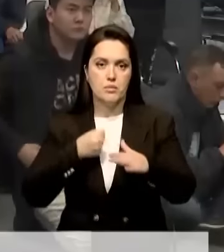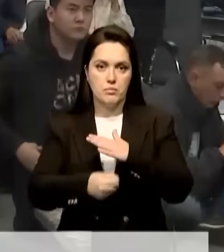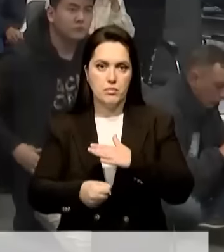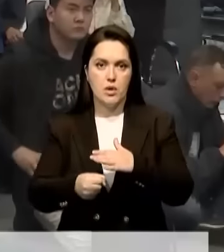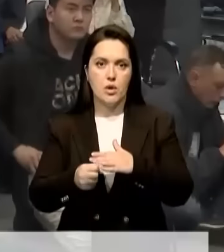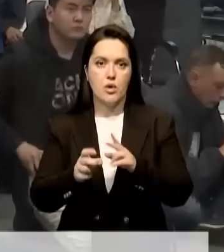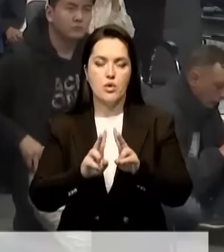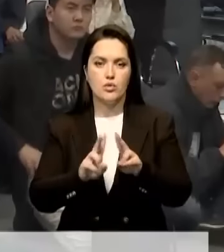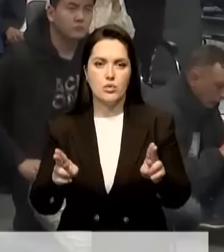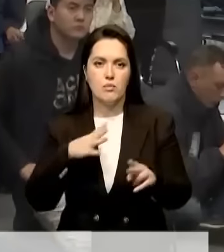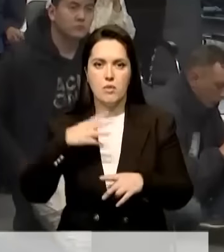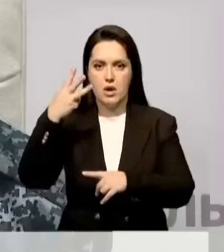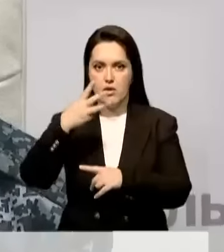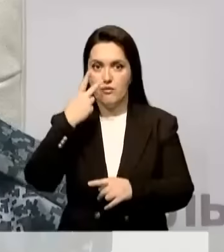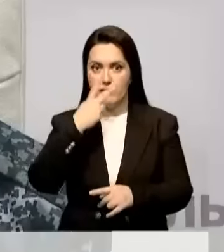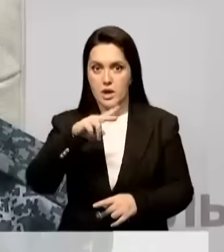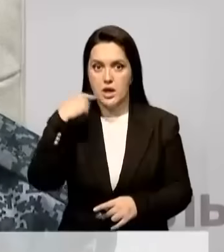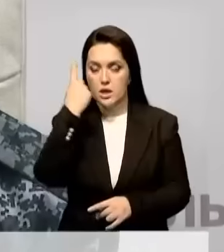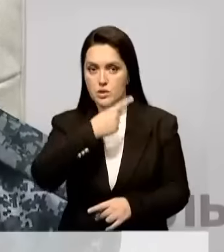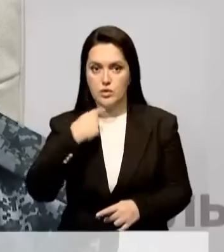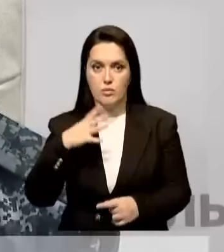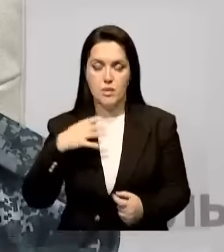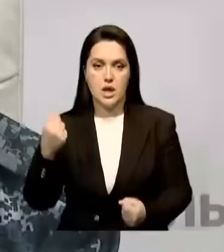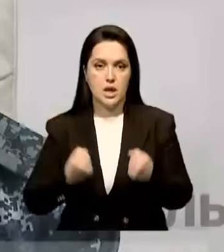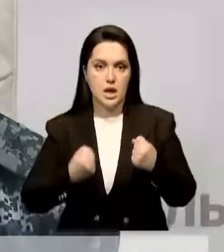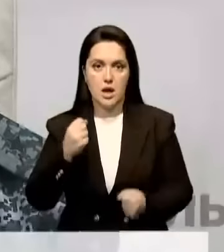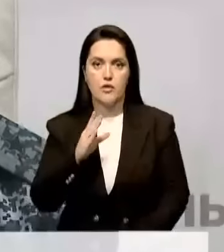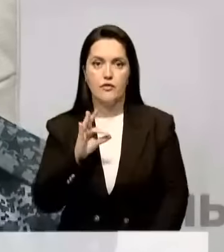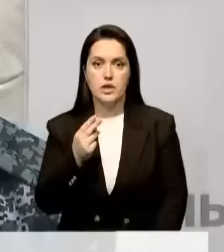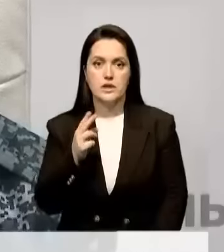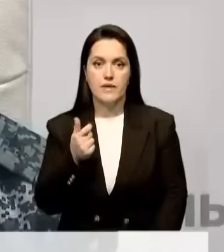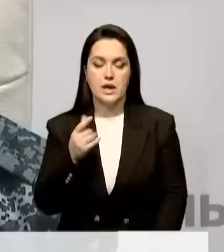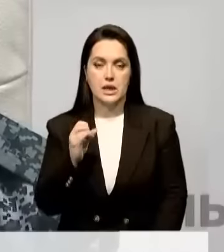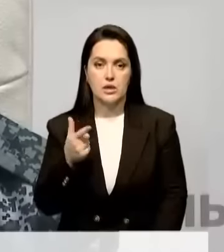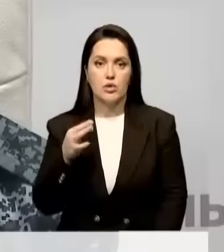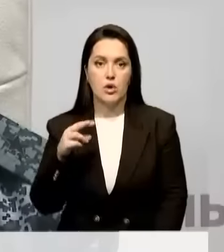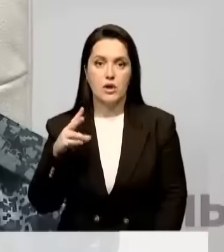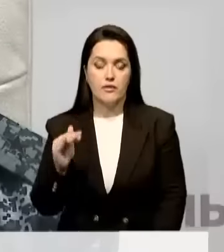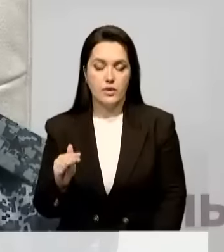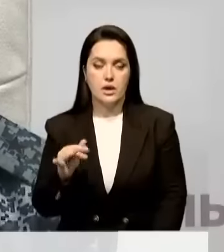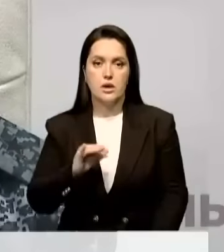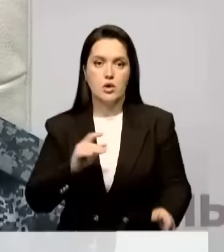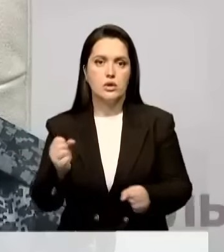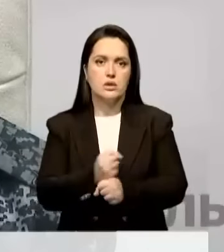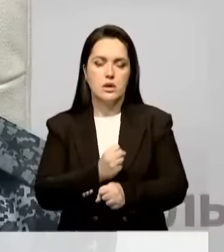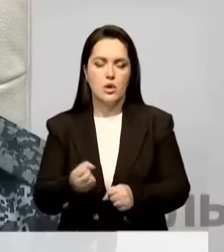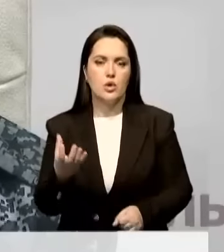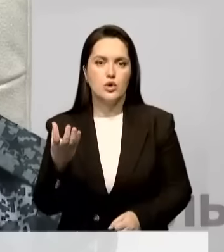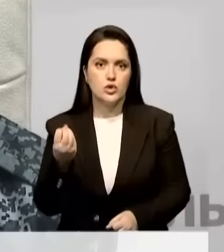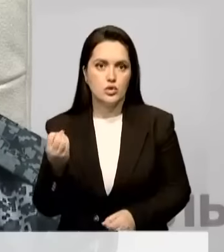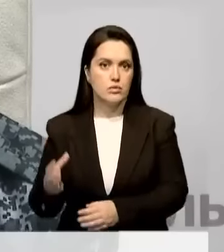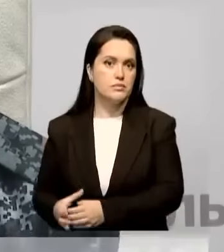вот которые лицо на видео было видно, который находился за рулем Volkswagen Golf. И после вот всей этой драки еще